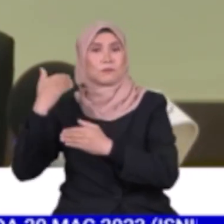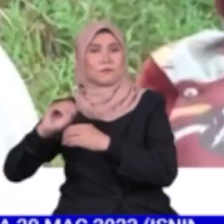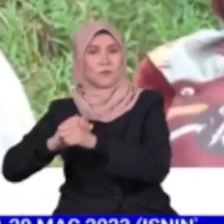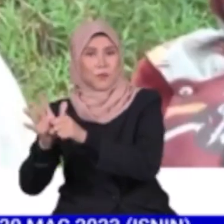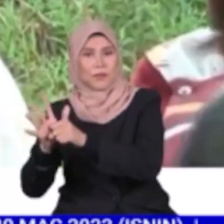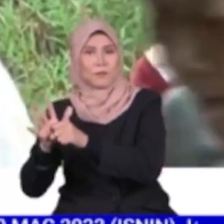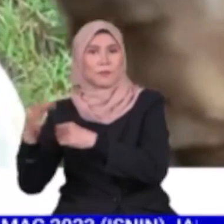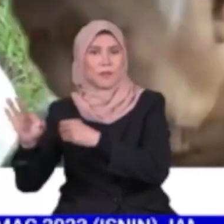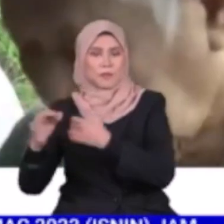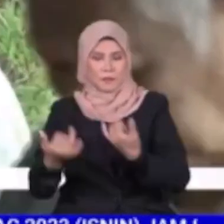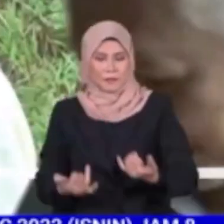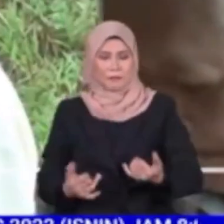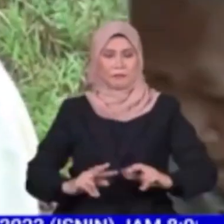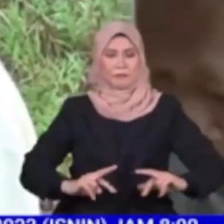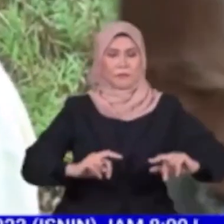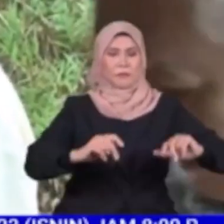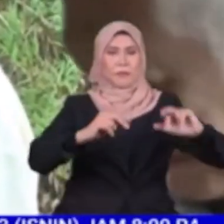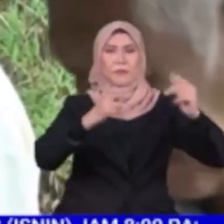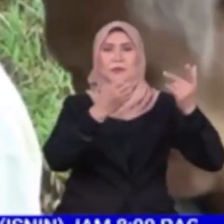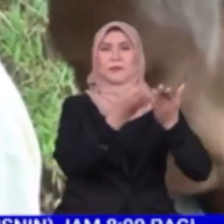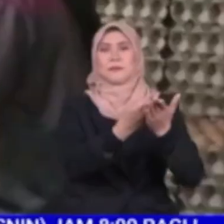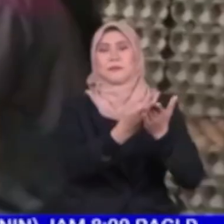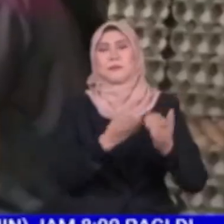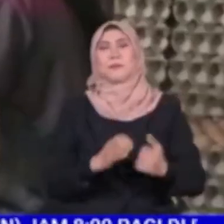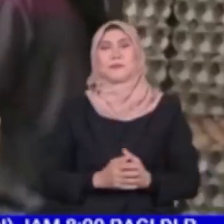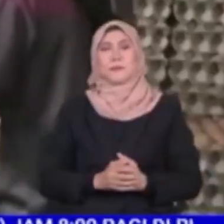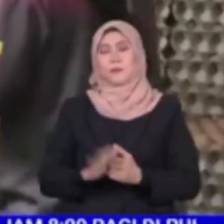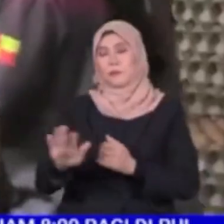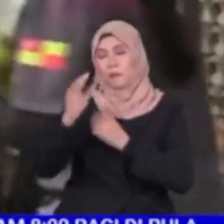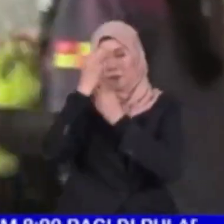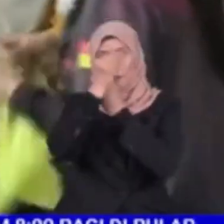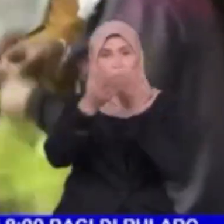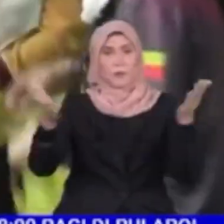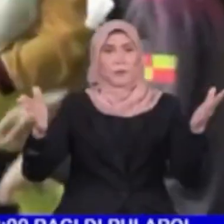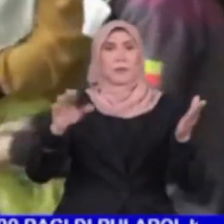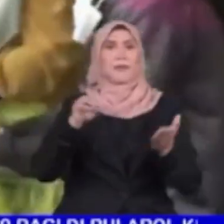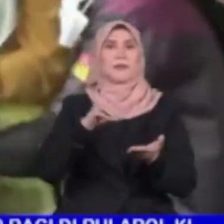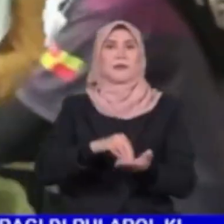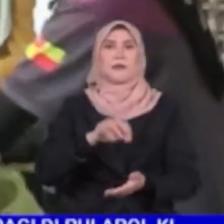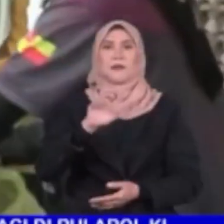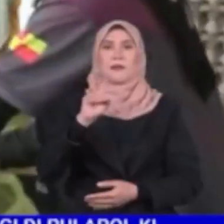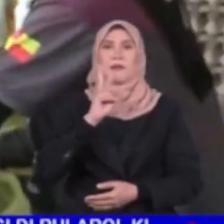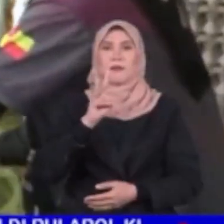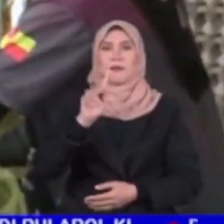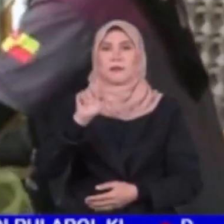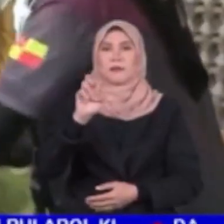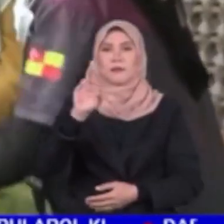COVID-19. Beliau memaklumkannya di air keruh.